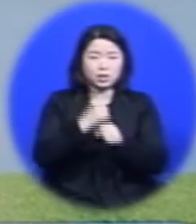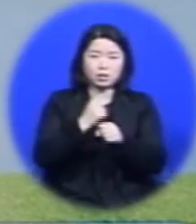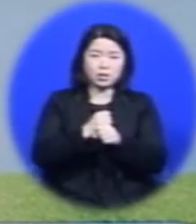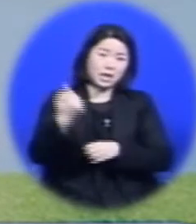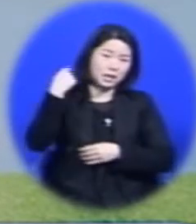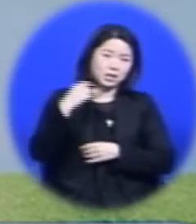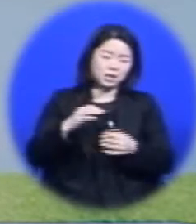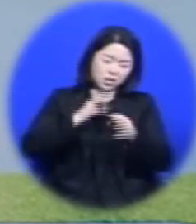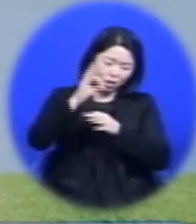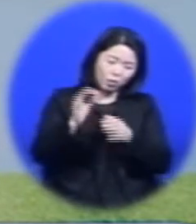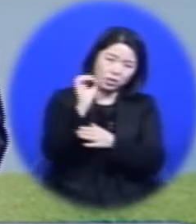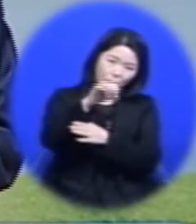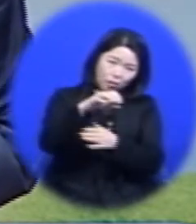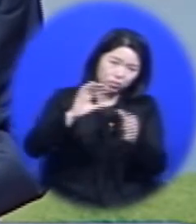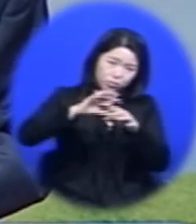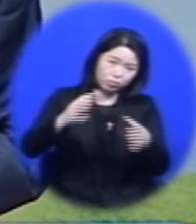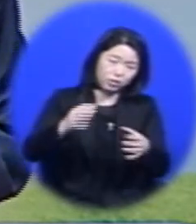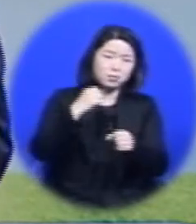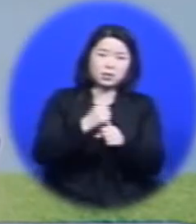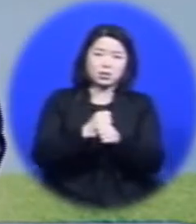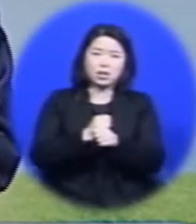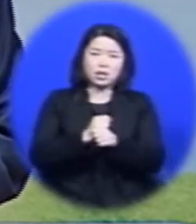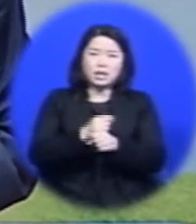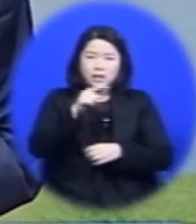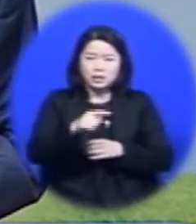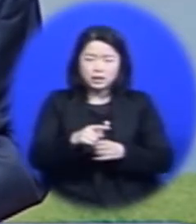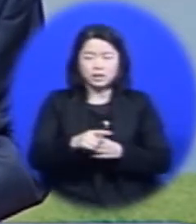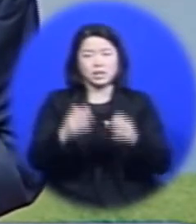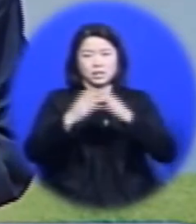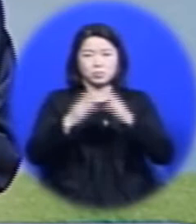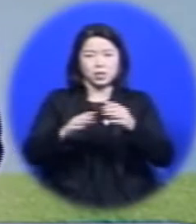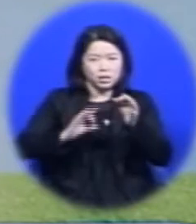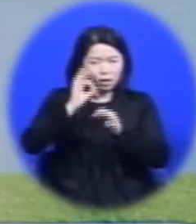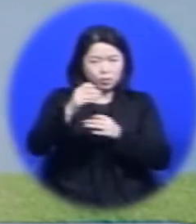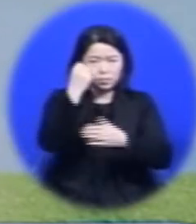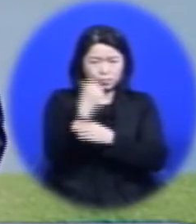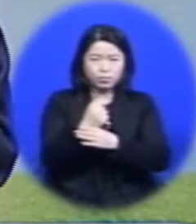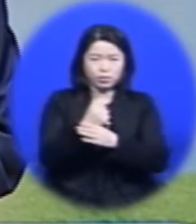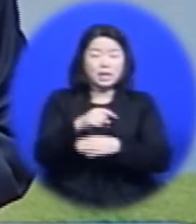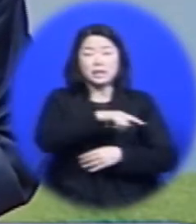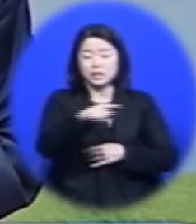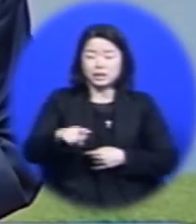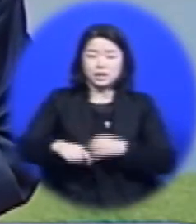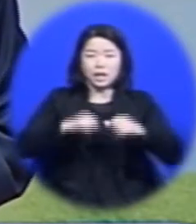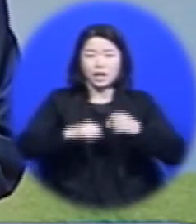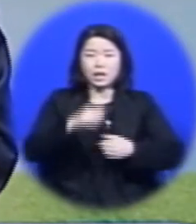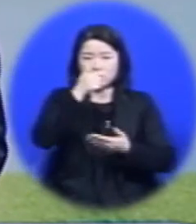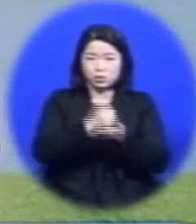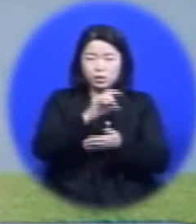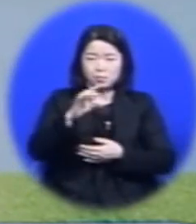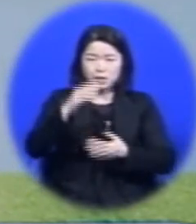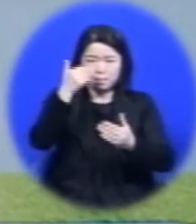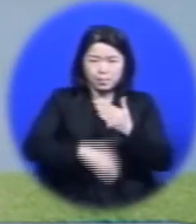영원히 굳게 해 주소서 이 15절에 그들이 집이 태워 가 되게 하소서 이 17절에 그들이 저지른 죄악 마다 빠짐없이